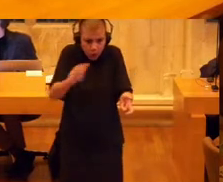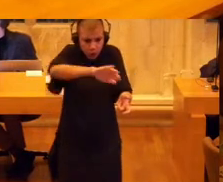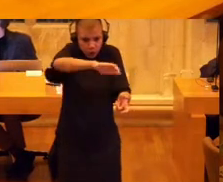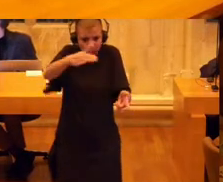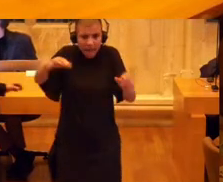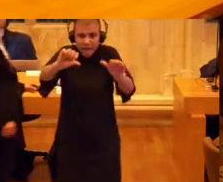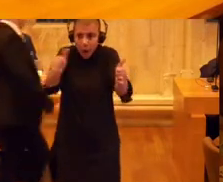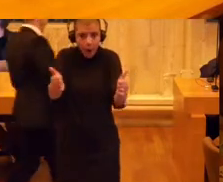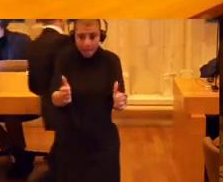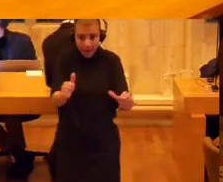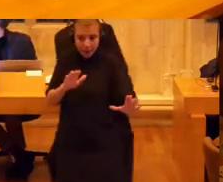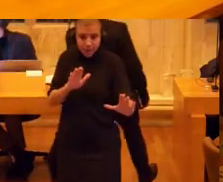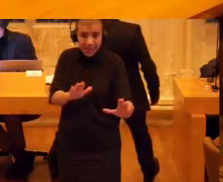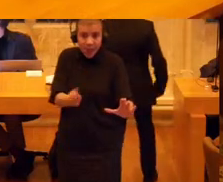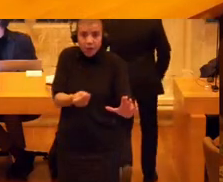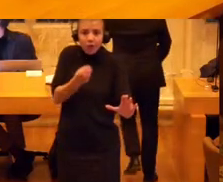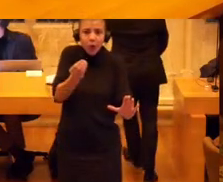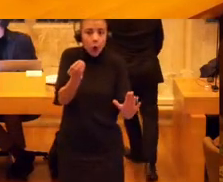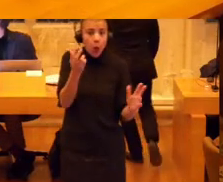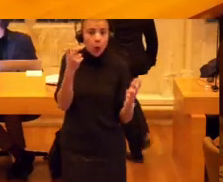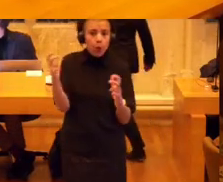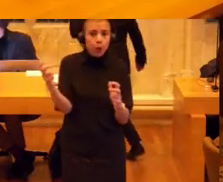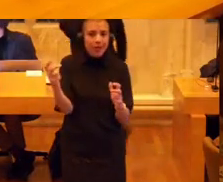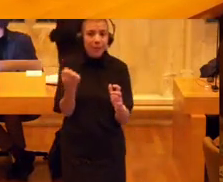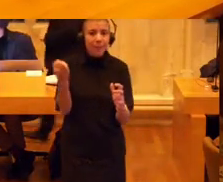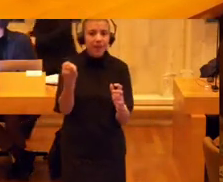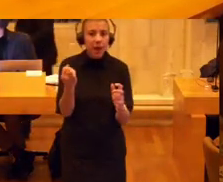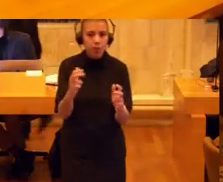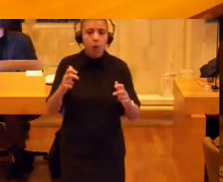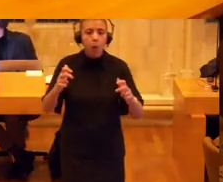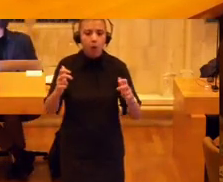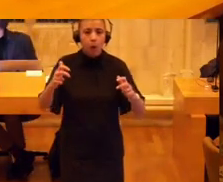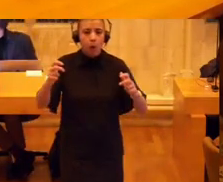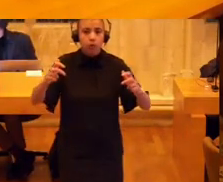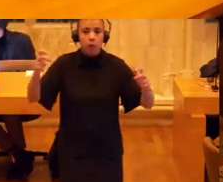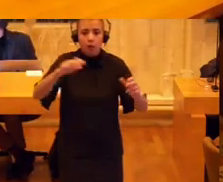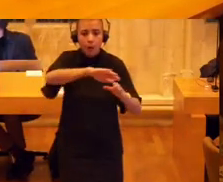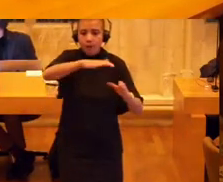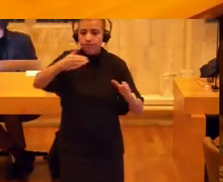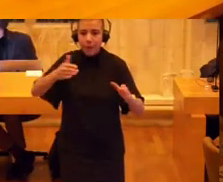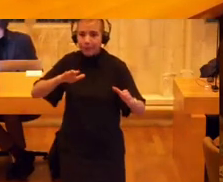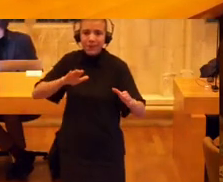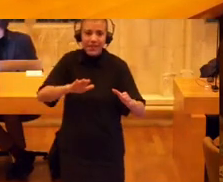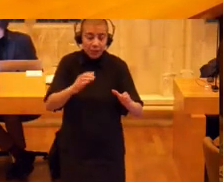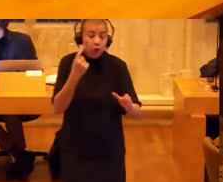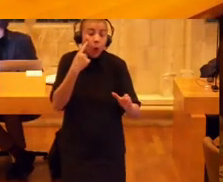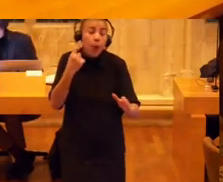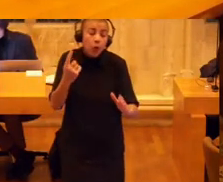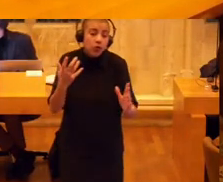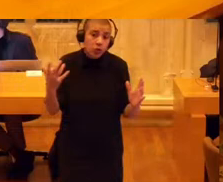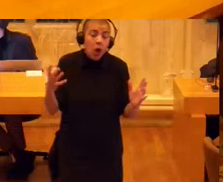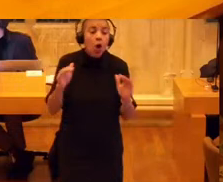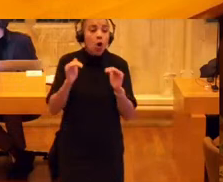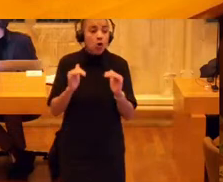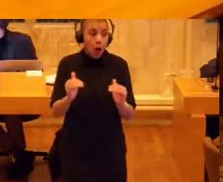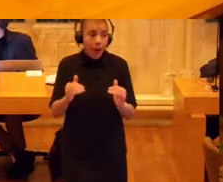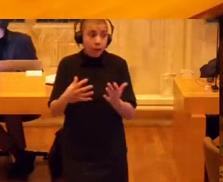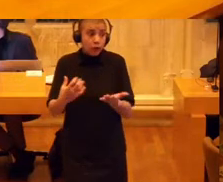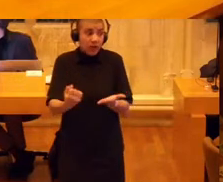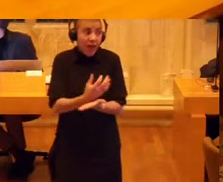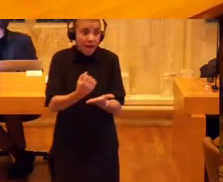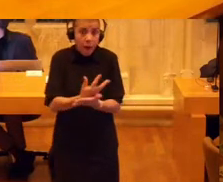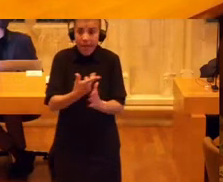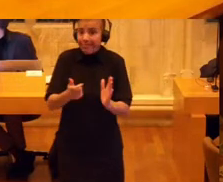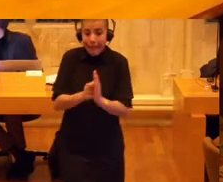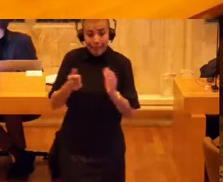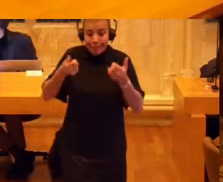surajouté à la problématique. Ce qu'il faut que vous sachiez, mais je pense que vous le savez, c'est qu'on les a récupérés dans la maison de quartier aussitôt que la décision